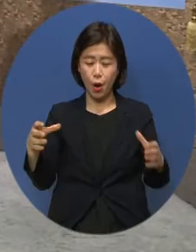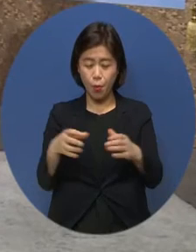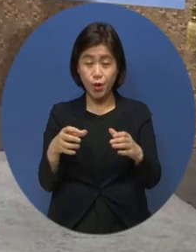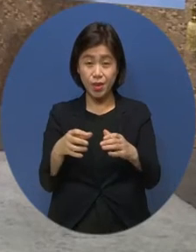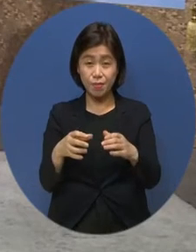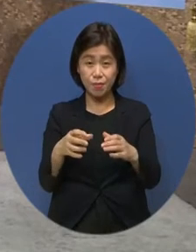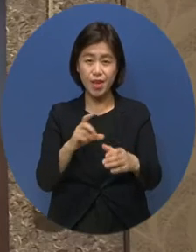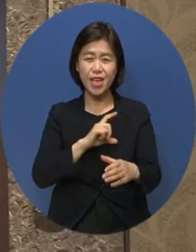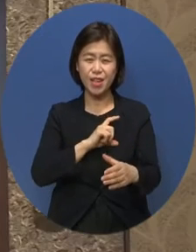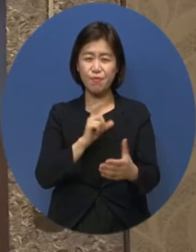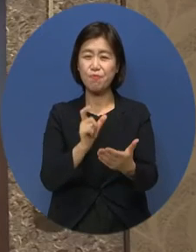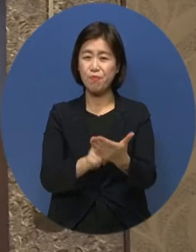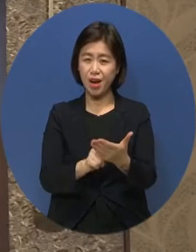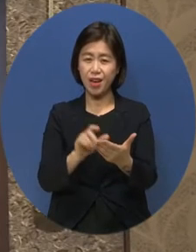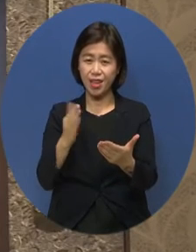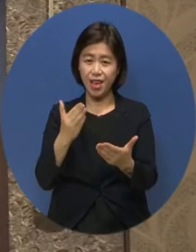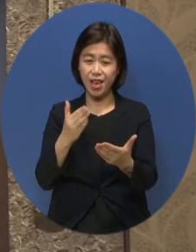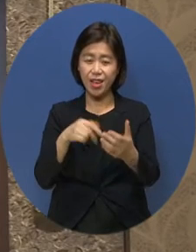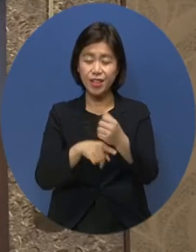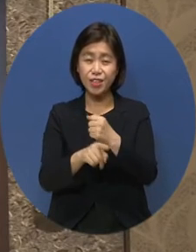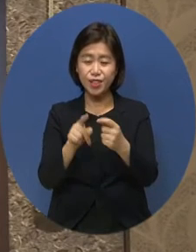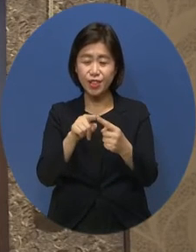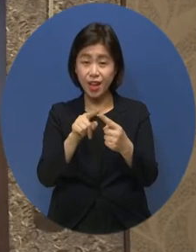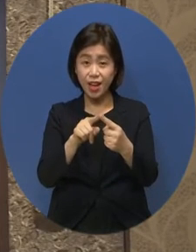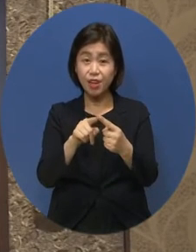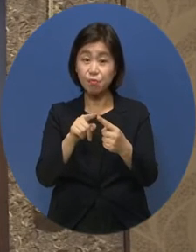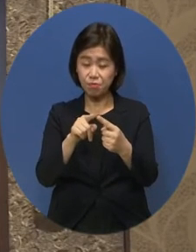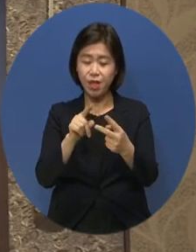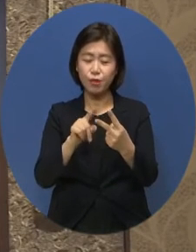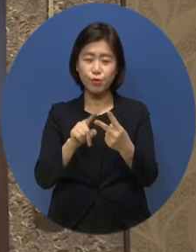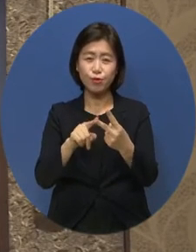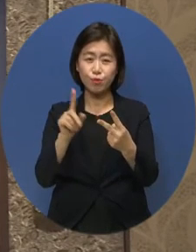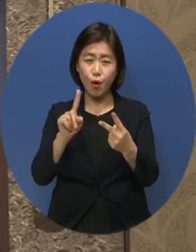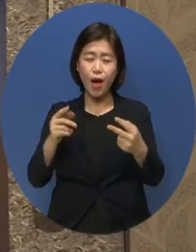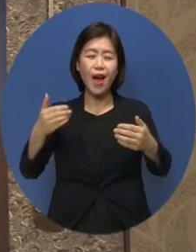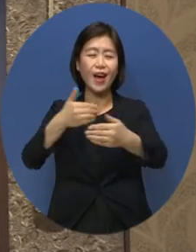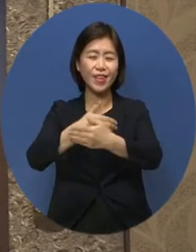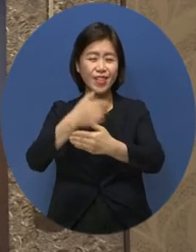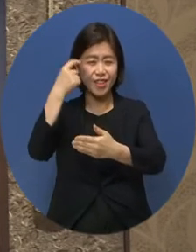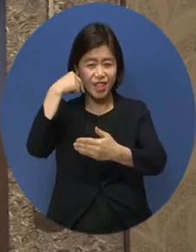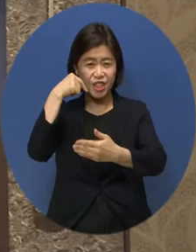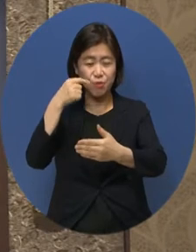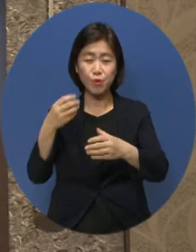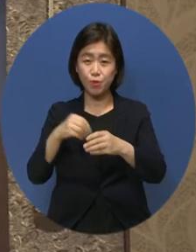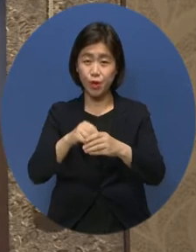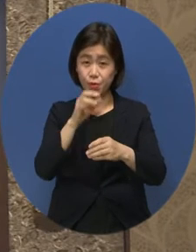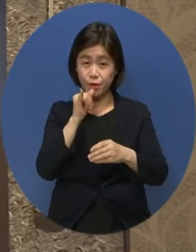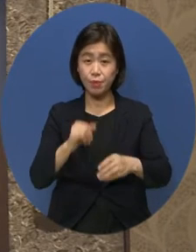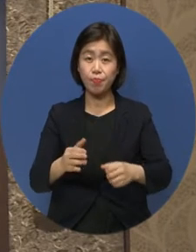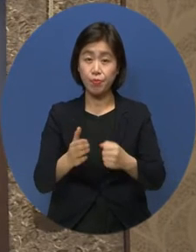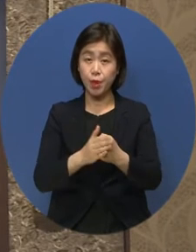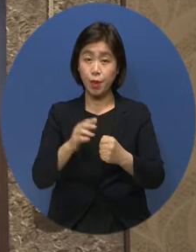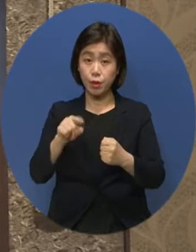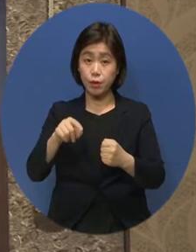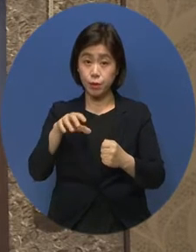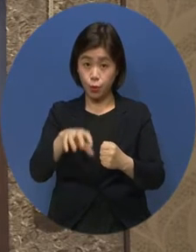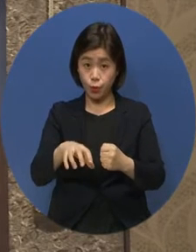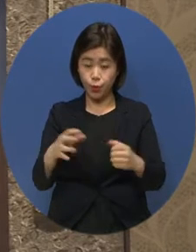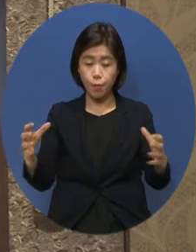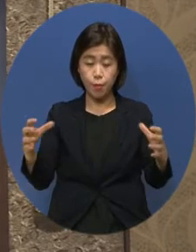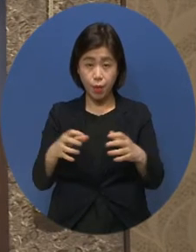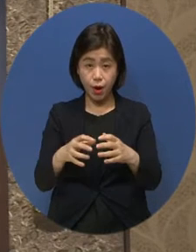됩니다 그래서 여기로 이제 참여 하시게 되면 아 인권에 대해서 좀더 또 공부하는 기회도 되고